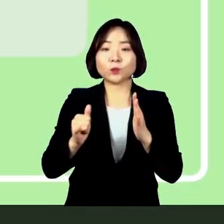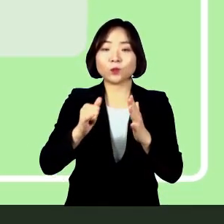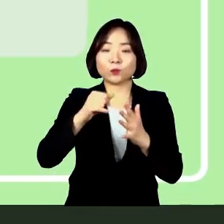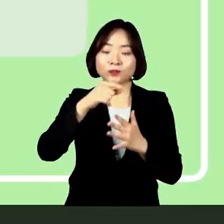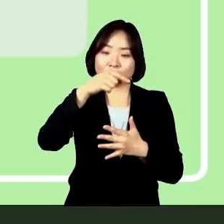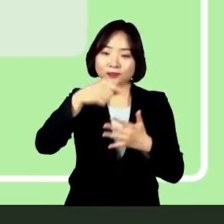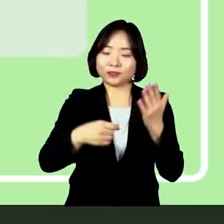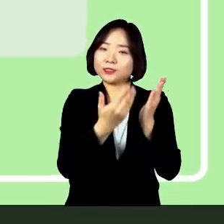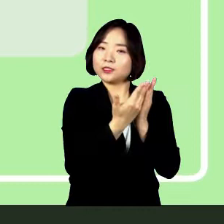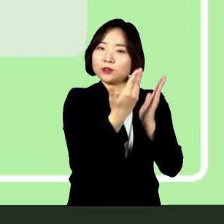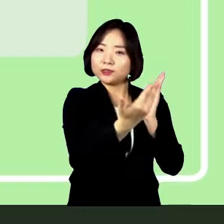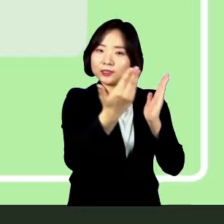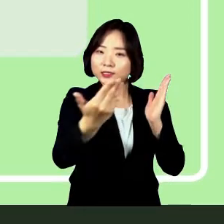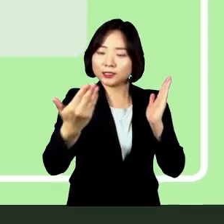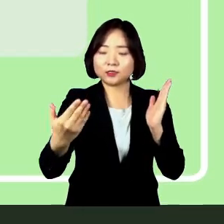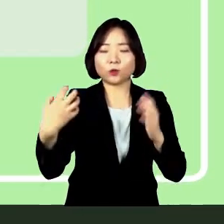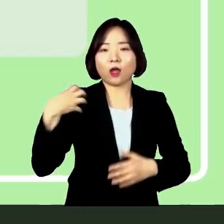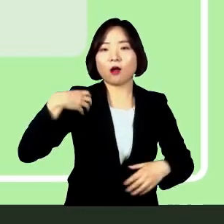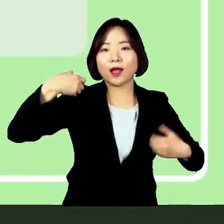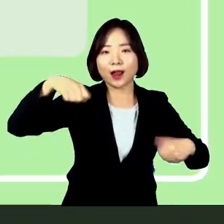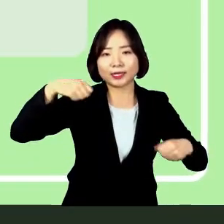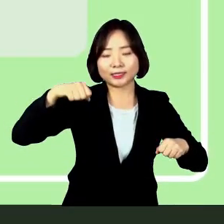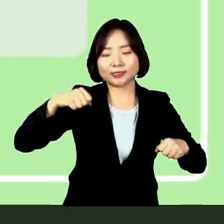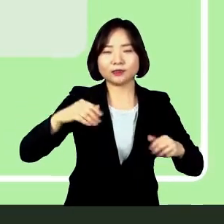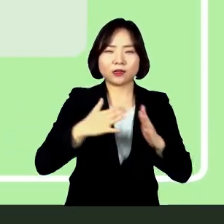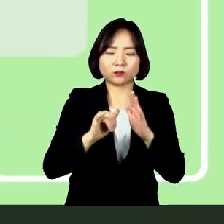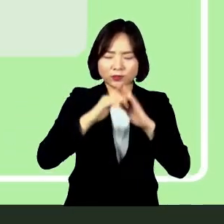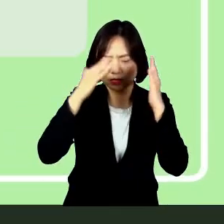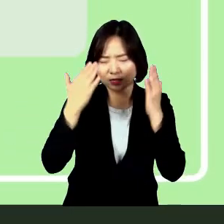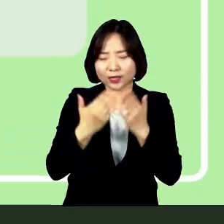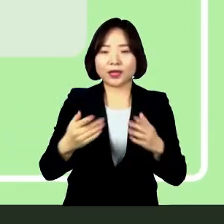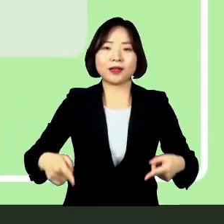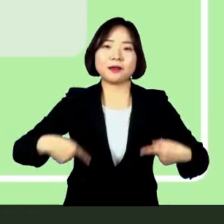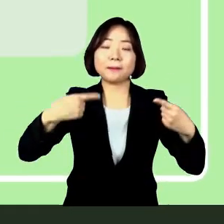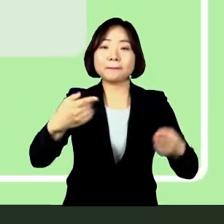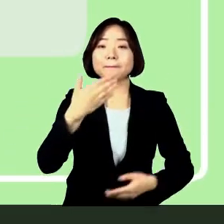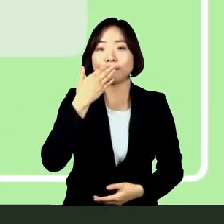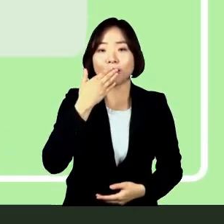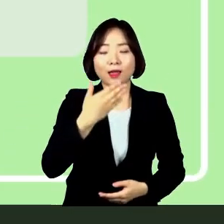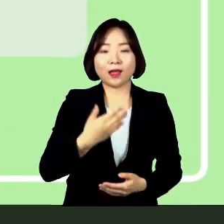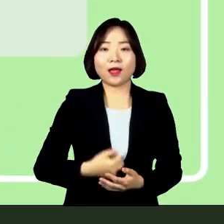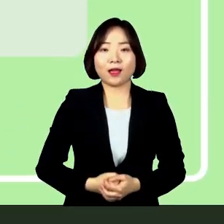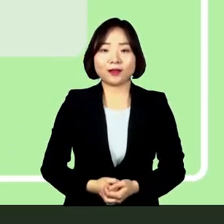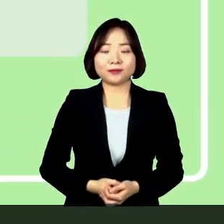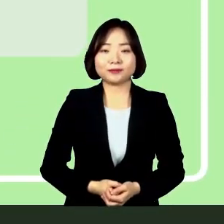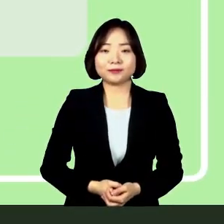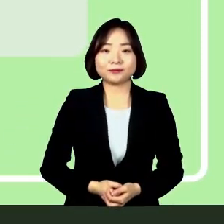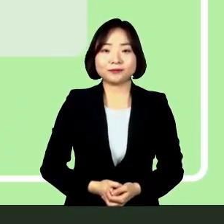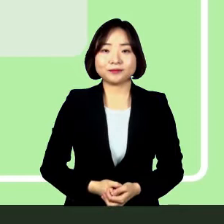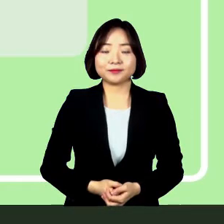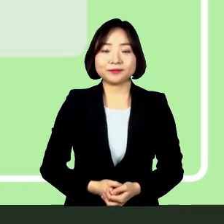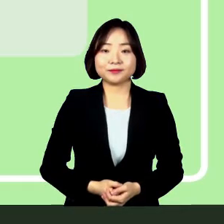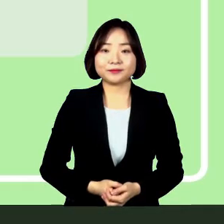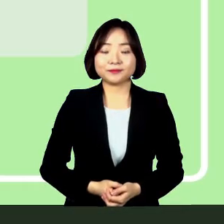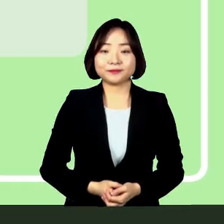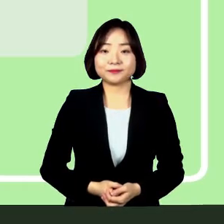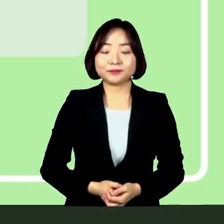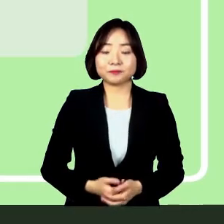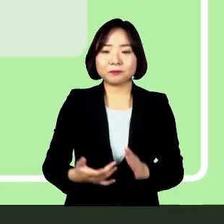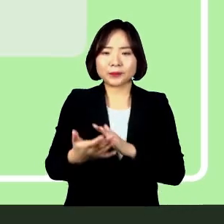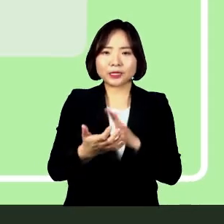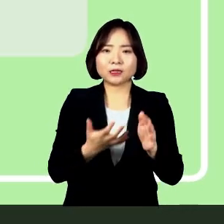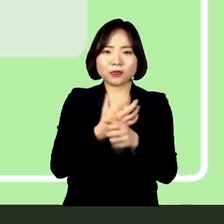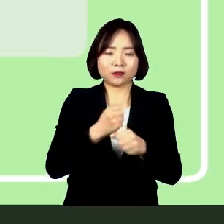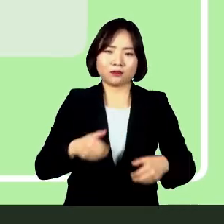전시, 가족 영어 역할극 등 가족 모두가 함께할 수 있는 다채로운 프로그램으로 구성됐습니다. 별도 사전 접수